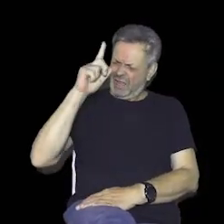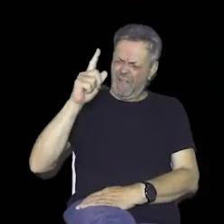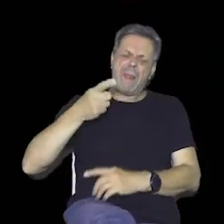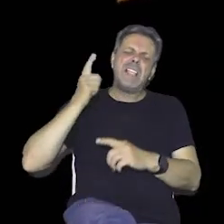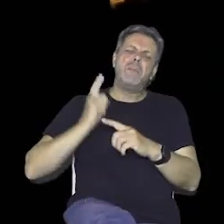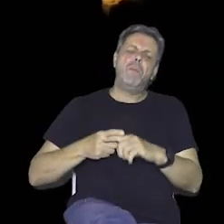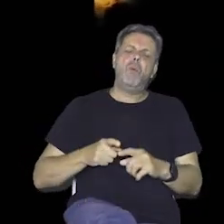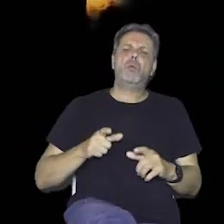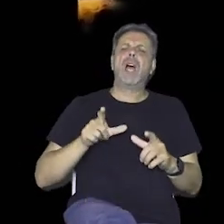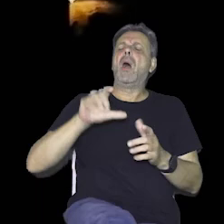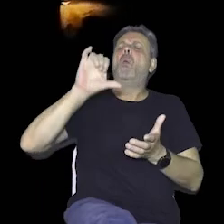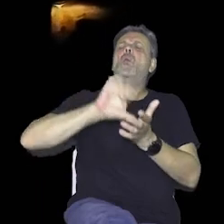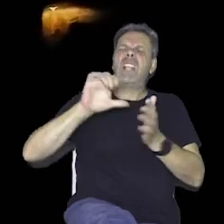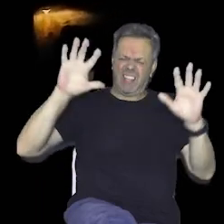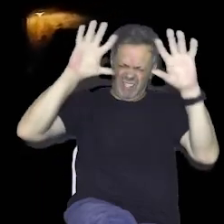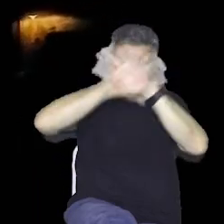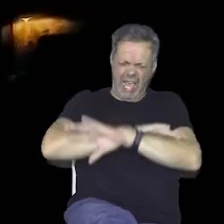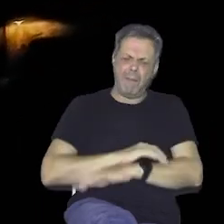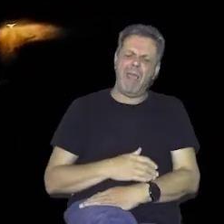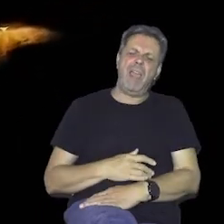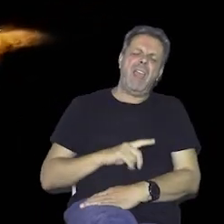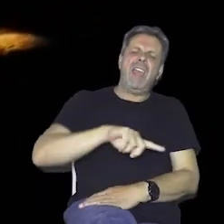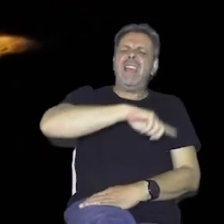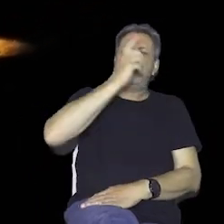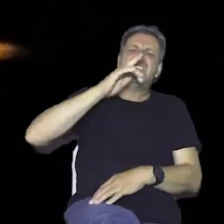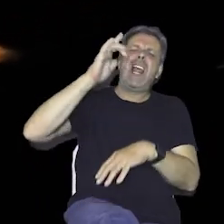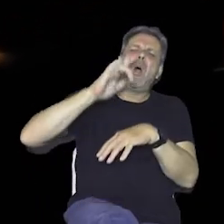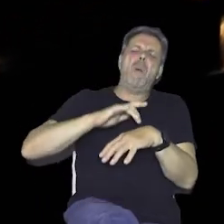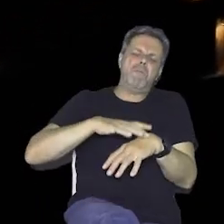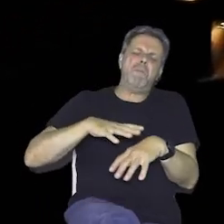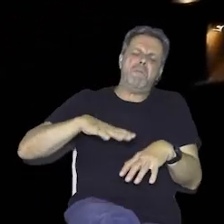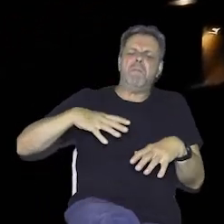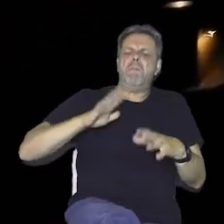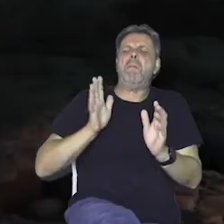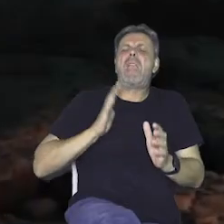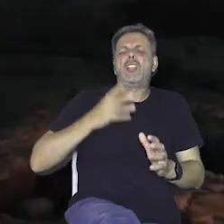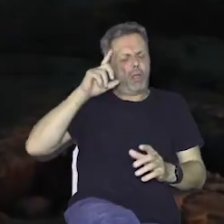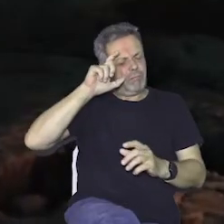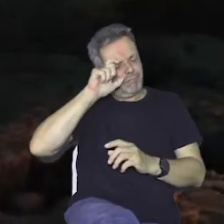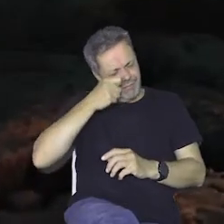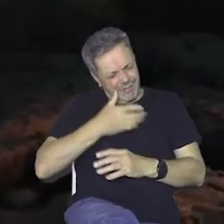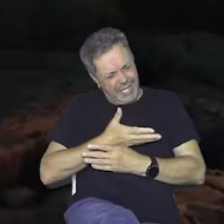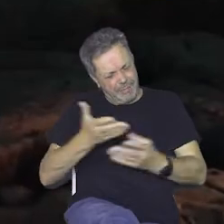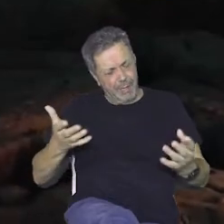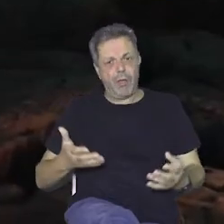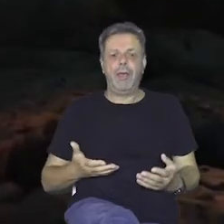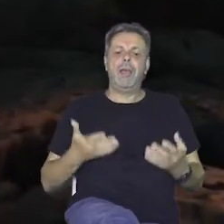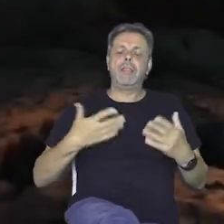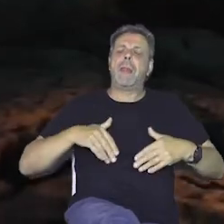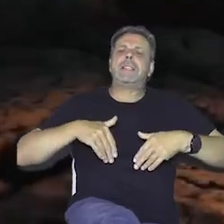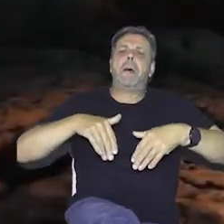12 puta usritame, cijelo misto zaspalo je da nas